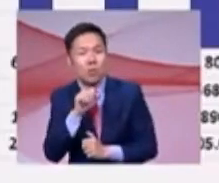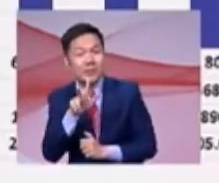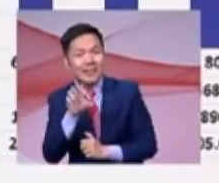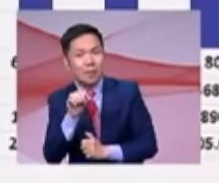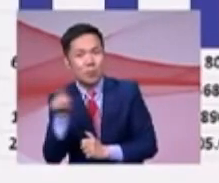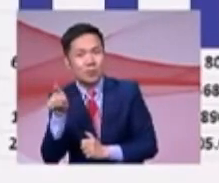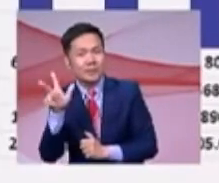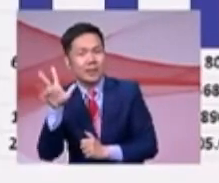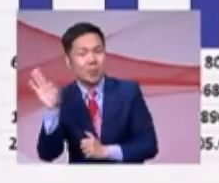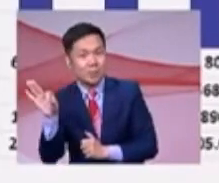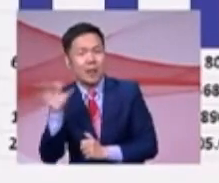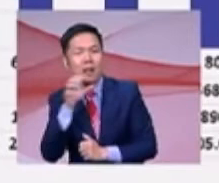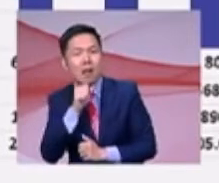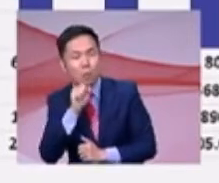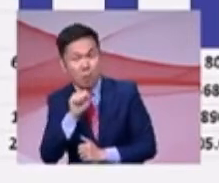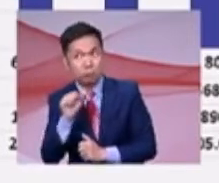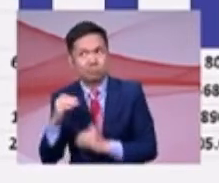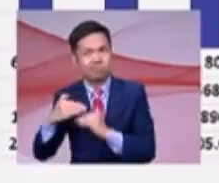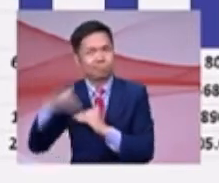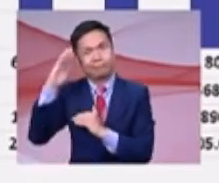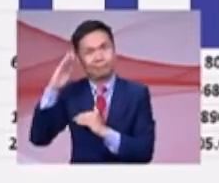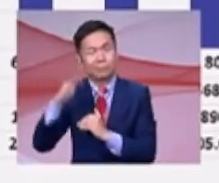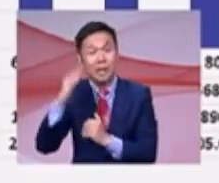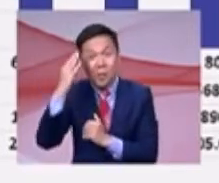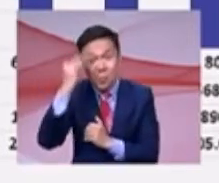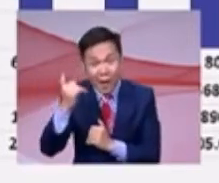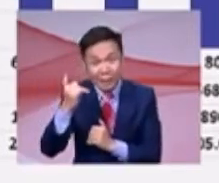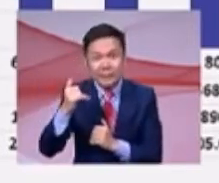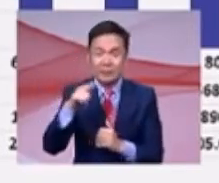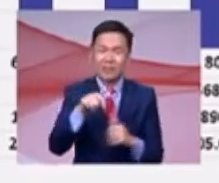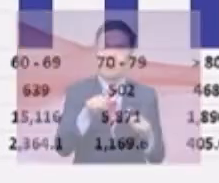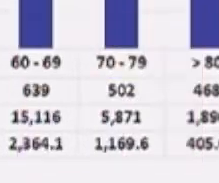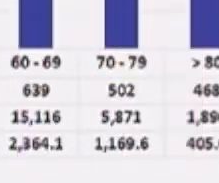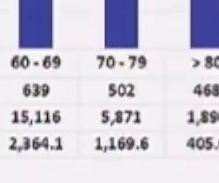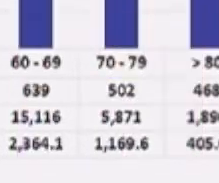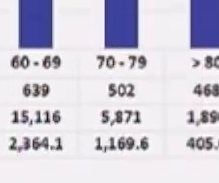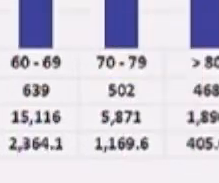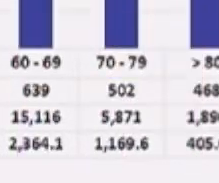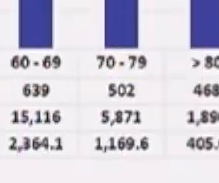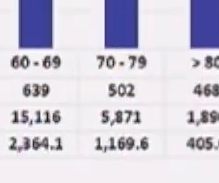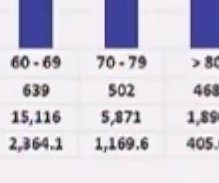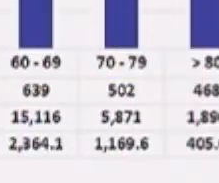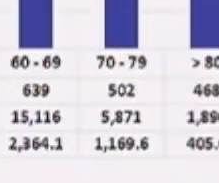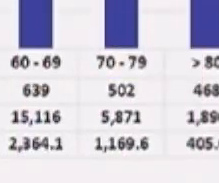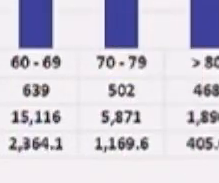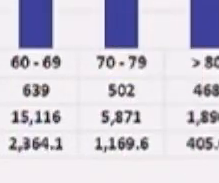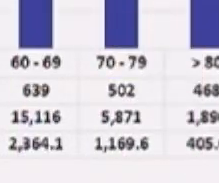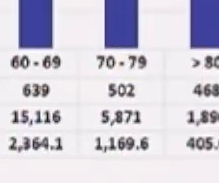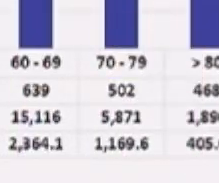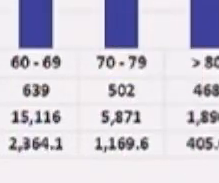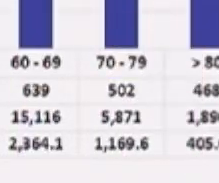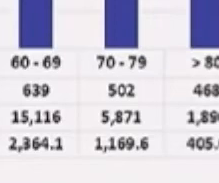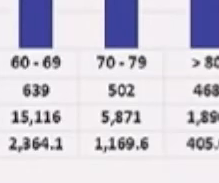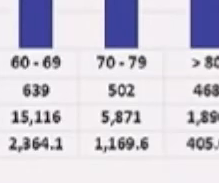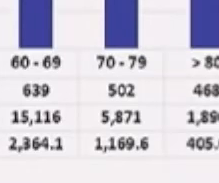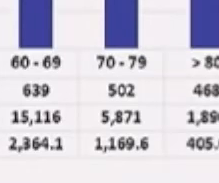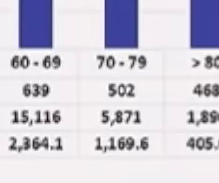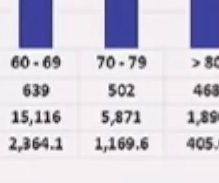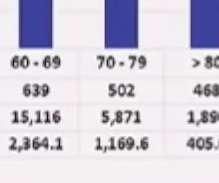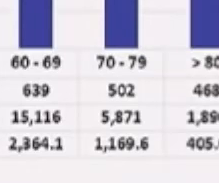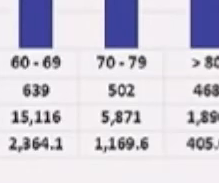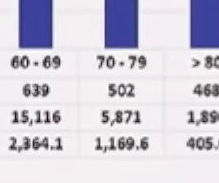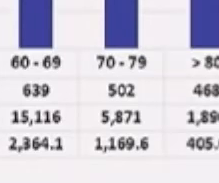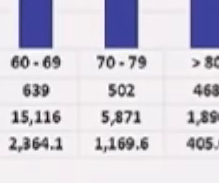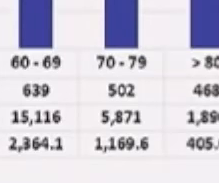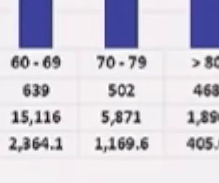hingga 39 tahun. Dan inilah mungkin usia yang aktif ataupun usia bekerja. Dan sekarang ini dengan varian